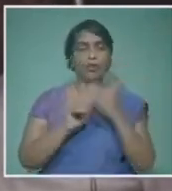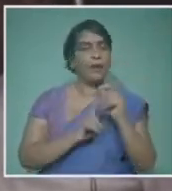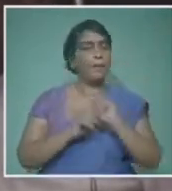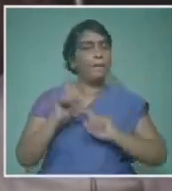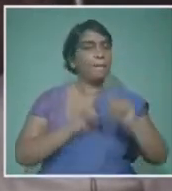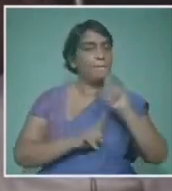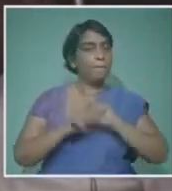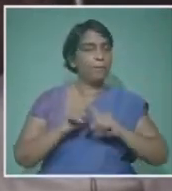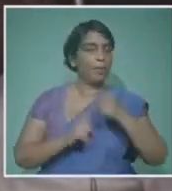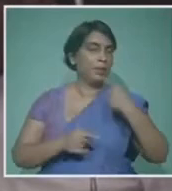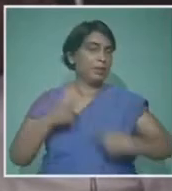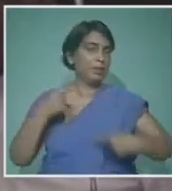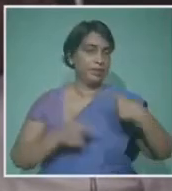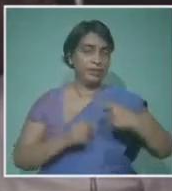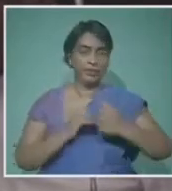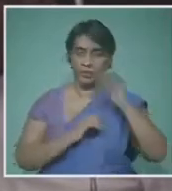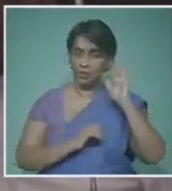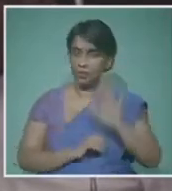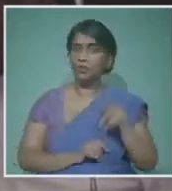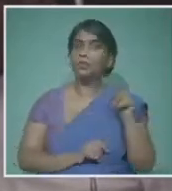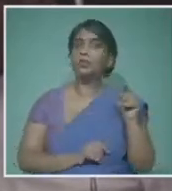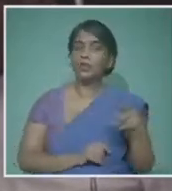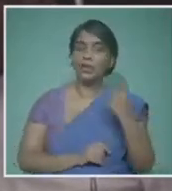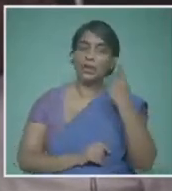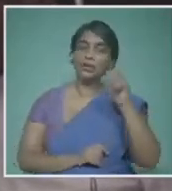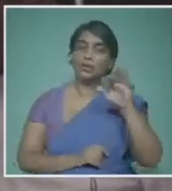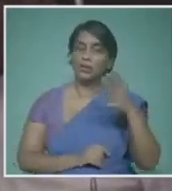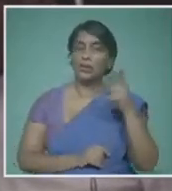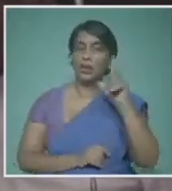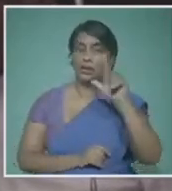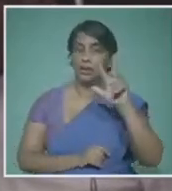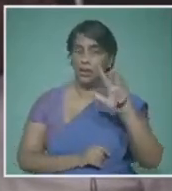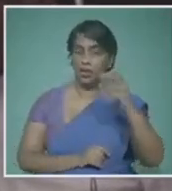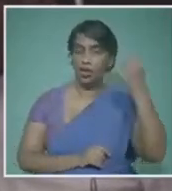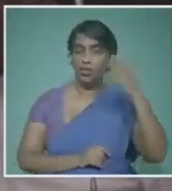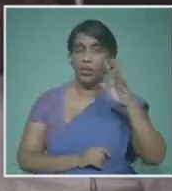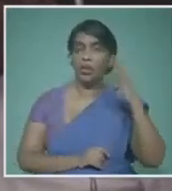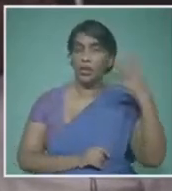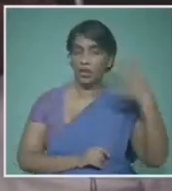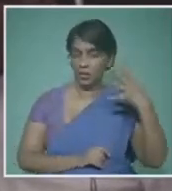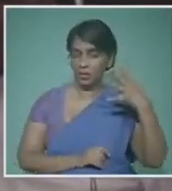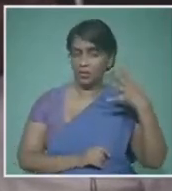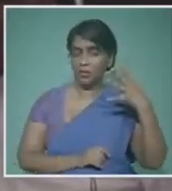පාර්ලිමේන්තු විවාදයක් පවත්වා ඇති අතර 1978 අංක 4 දරන